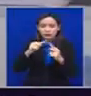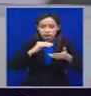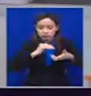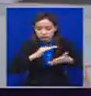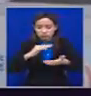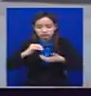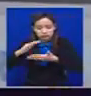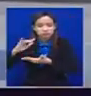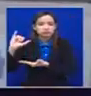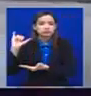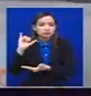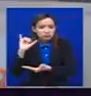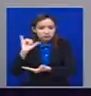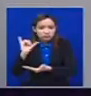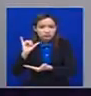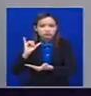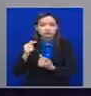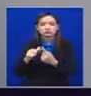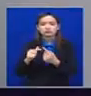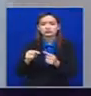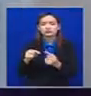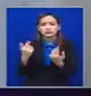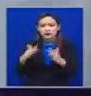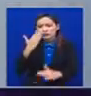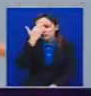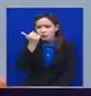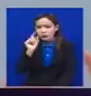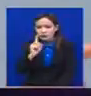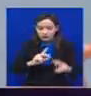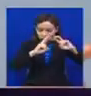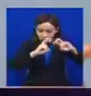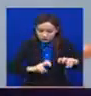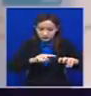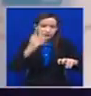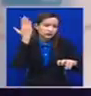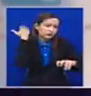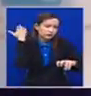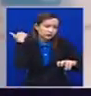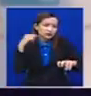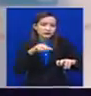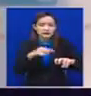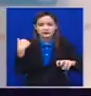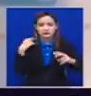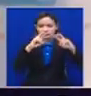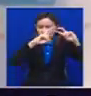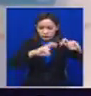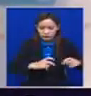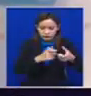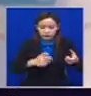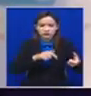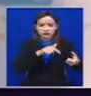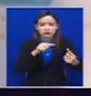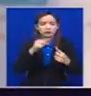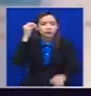ยังไม่ส่งผลต่อการยกระดับค่าการผลิตเท่าที่ควรเนื่องจากงานวิจัยและพัฒนาในอดีตนั้นเป็นงานวิจัยที่พัฒนาเพื่อสร้างองค์